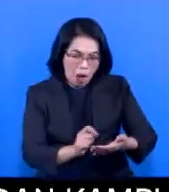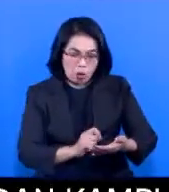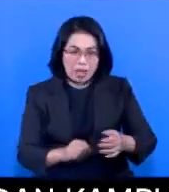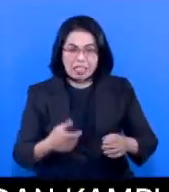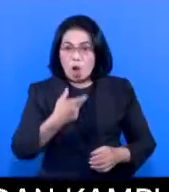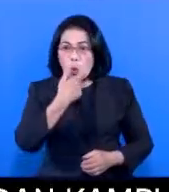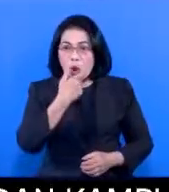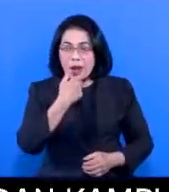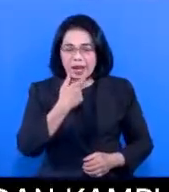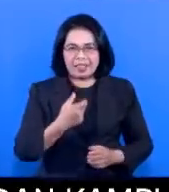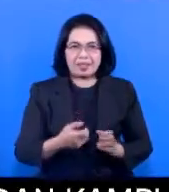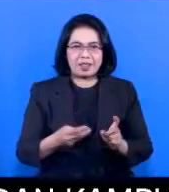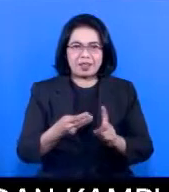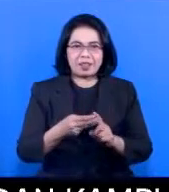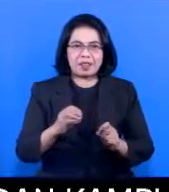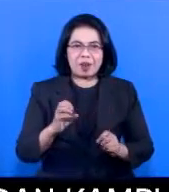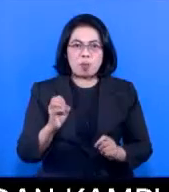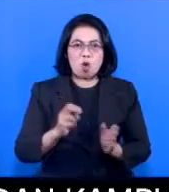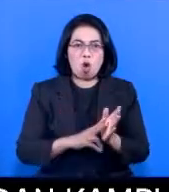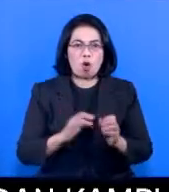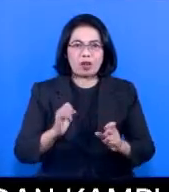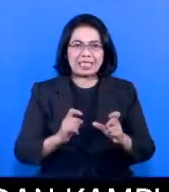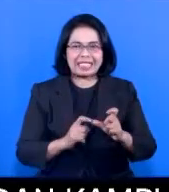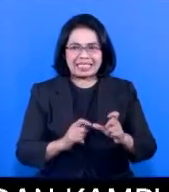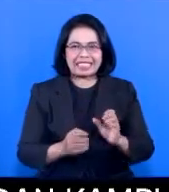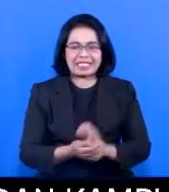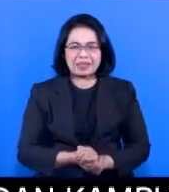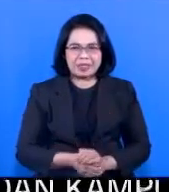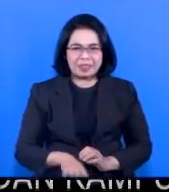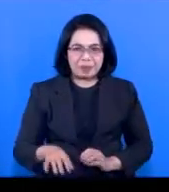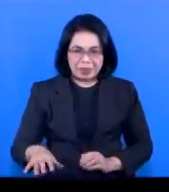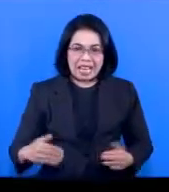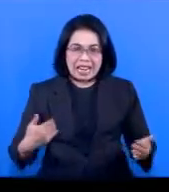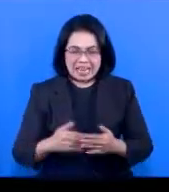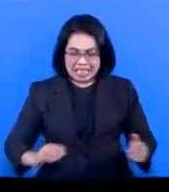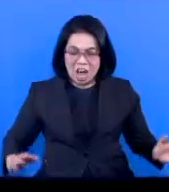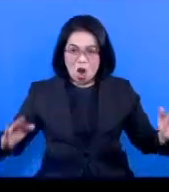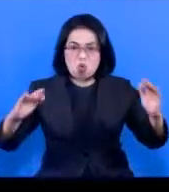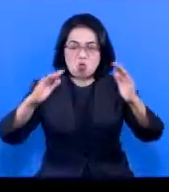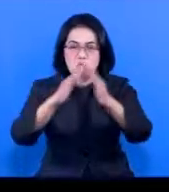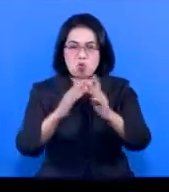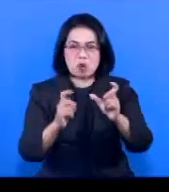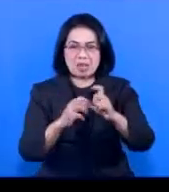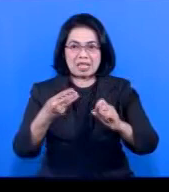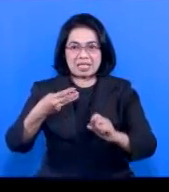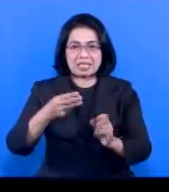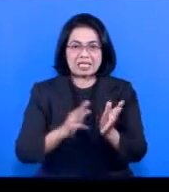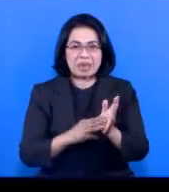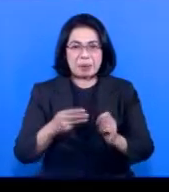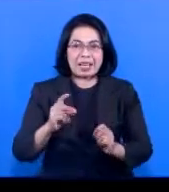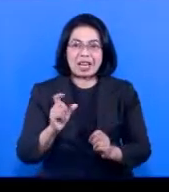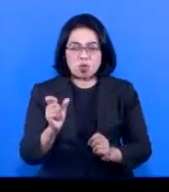ini laris di pasar. Sementara di lereng Gunung Semeru, tepatnya di Lumajang, Jawa Timur, ada yang membuat brownies dengan bahan ubi